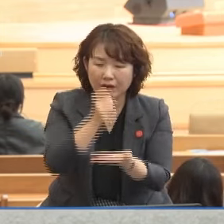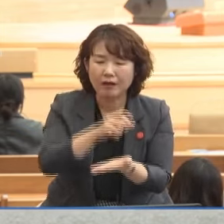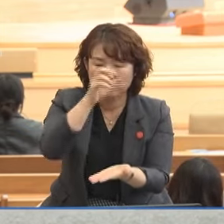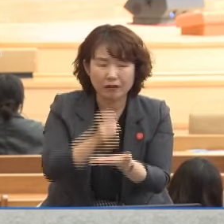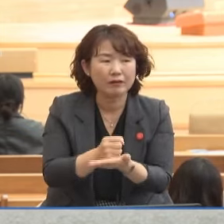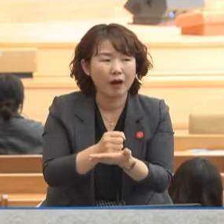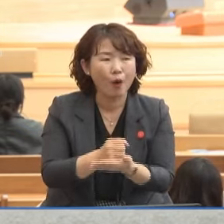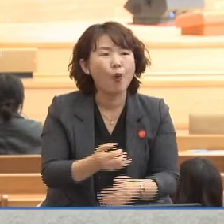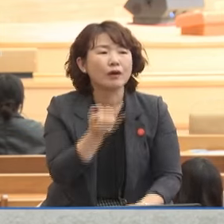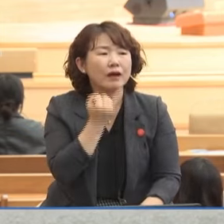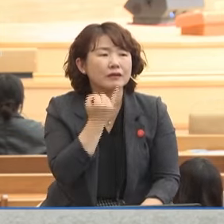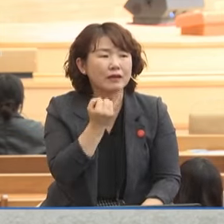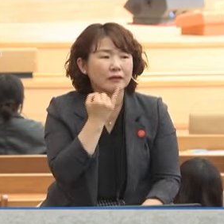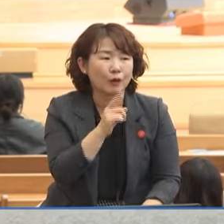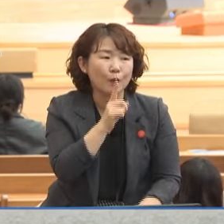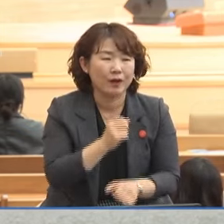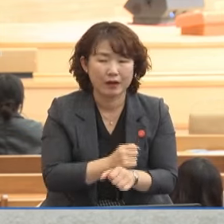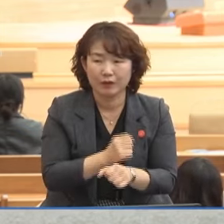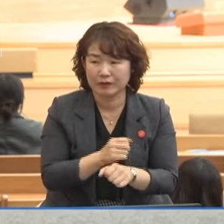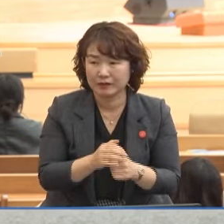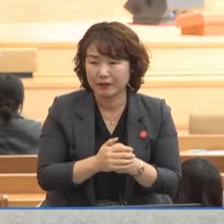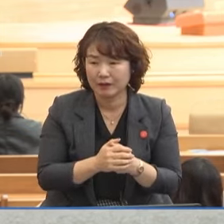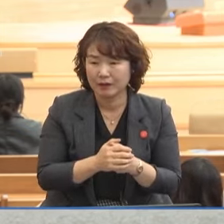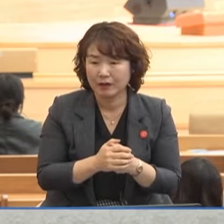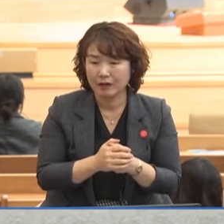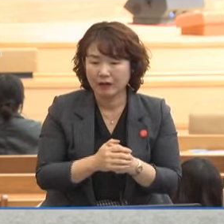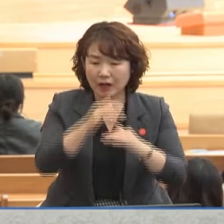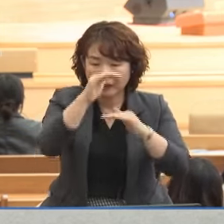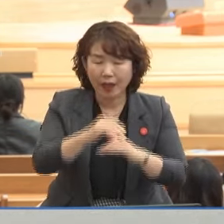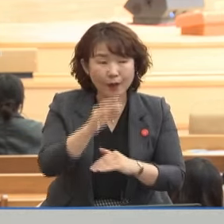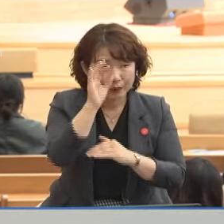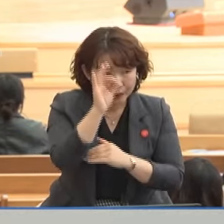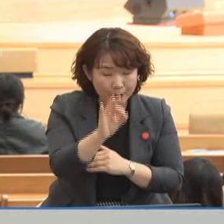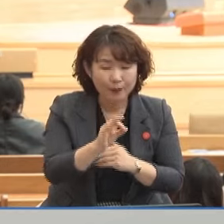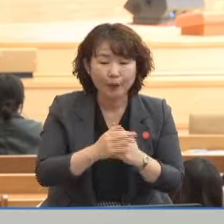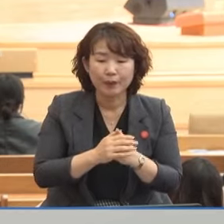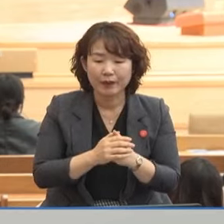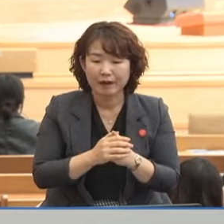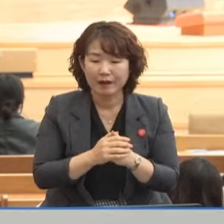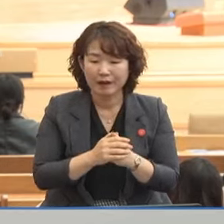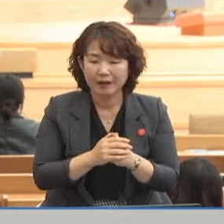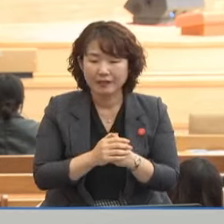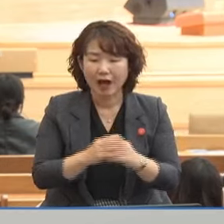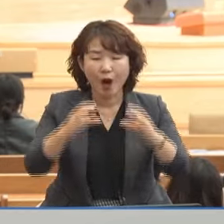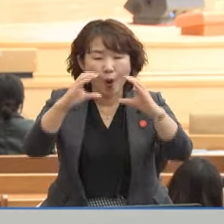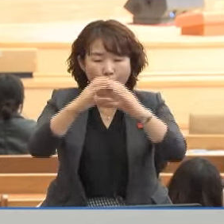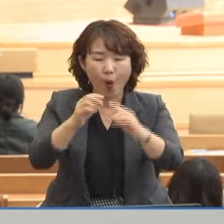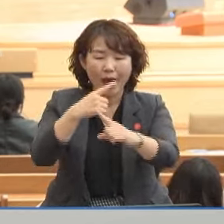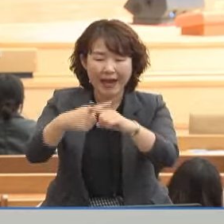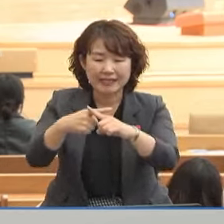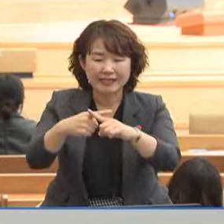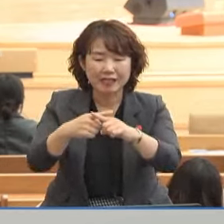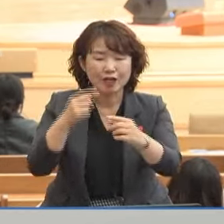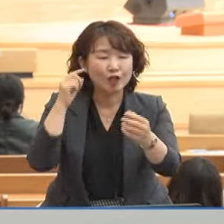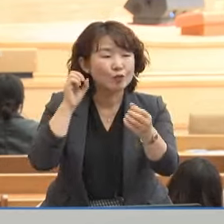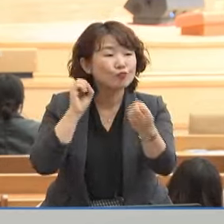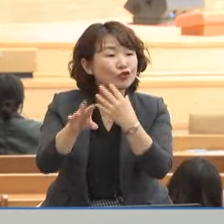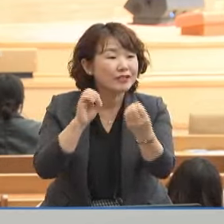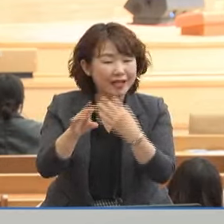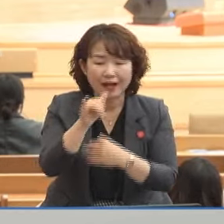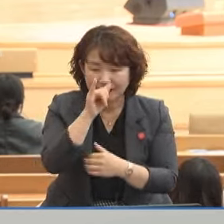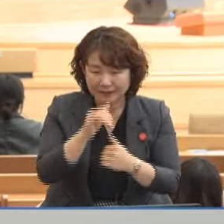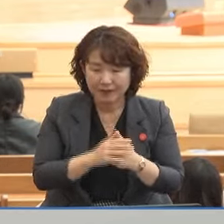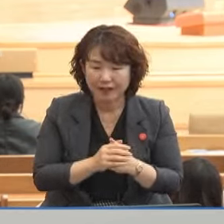옳은 거라고 얘기합니다. 그에 앞서 내용 확인을 보면 이제 OX 퀴즈에 뭐라고 되어 있냐면 몇 가지만